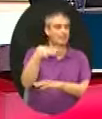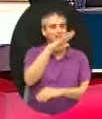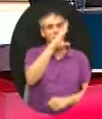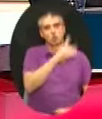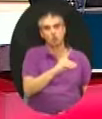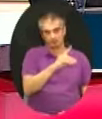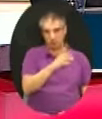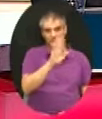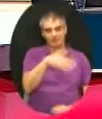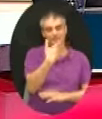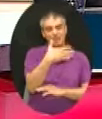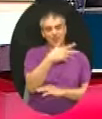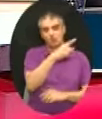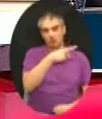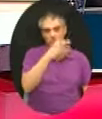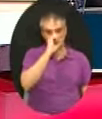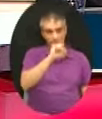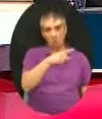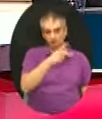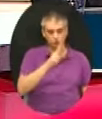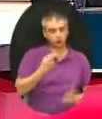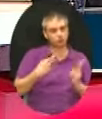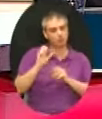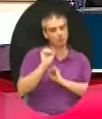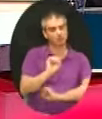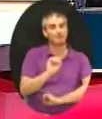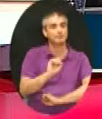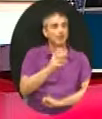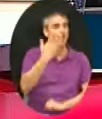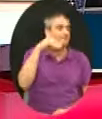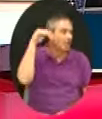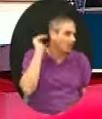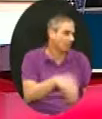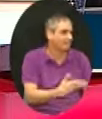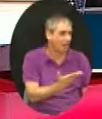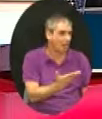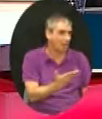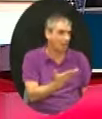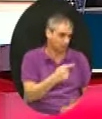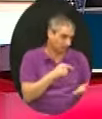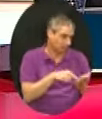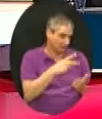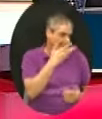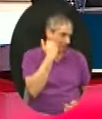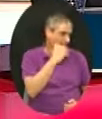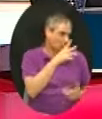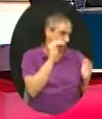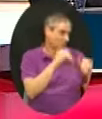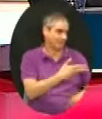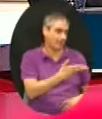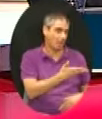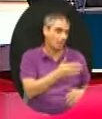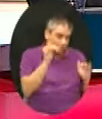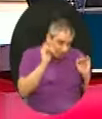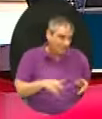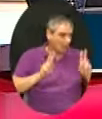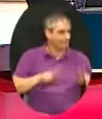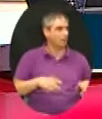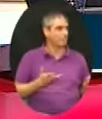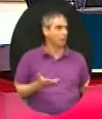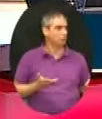הדרומיות ובמדינות הרפובליקאיות, שיש יותר תמיכה באמת לקלינטון. והייתה נפילה דווקא לקלינטון, נפילה